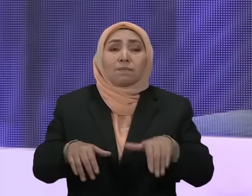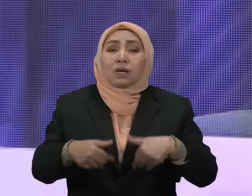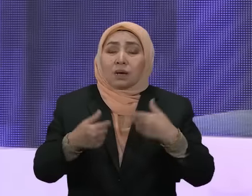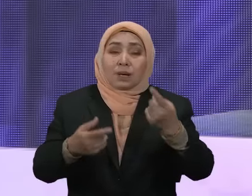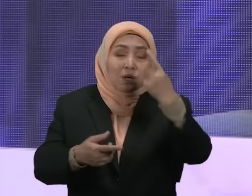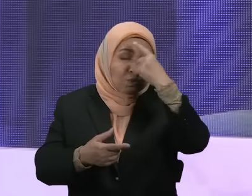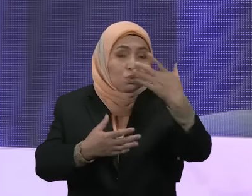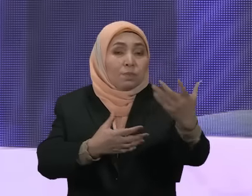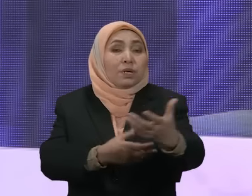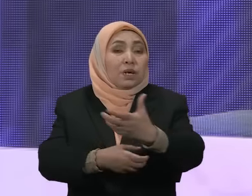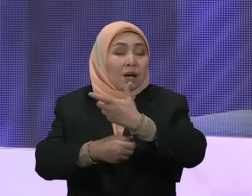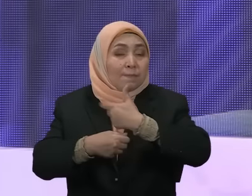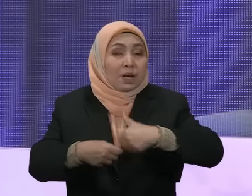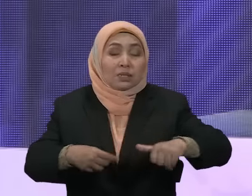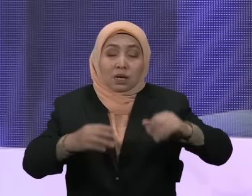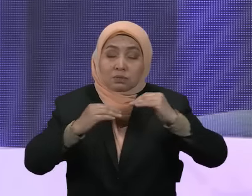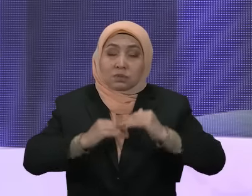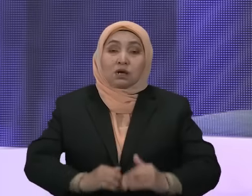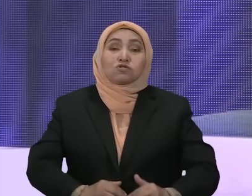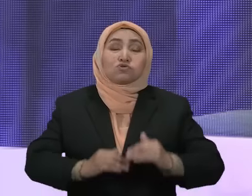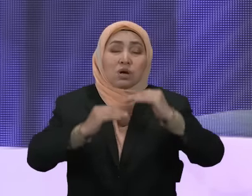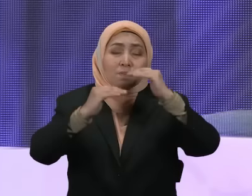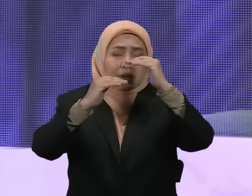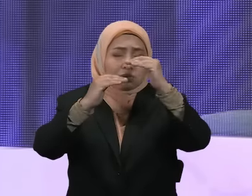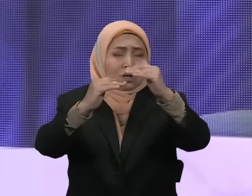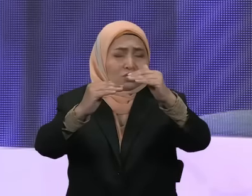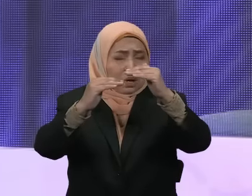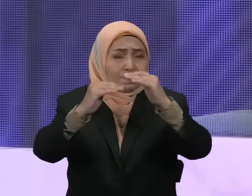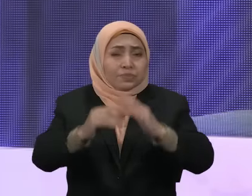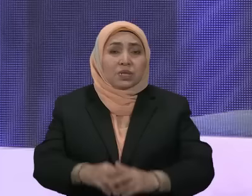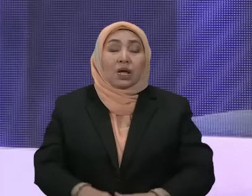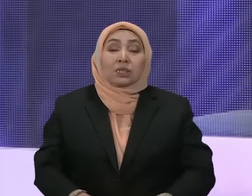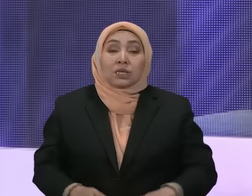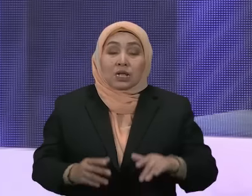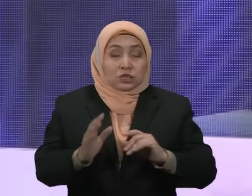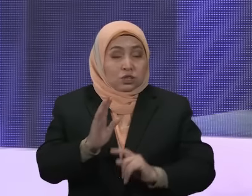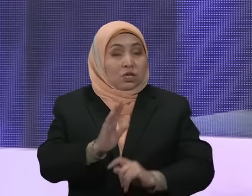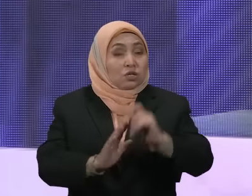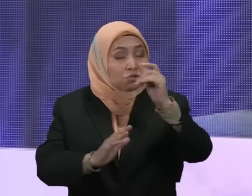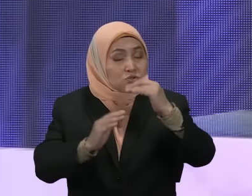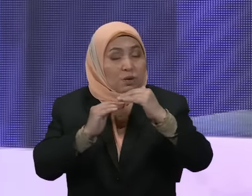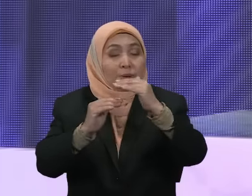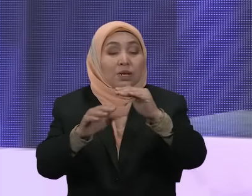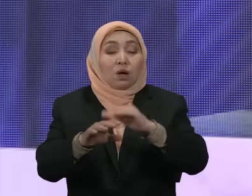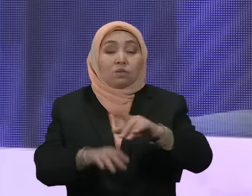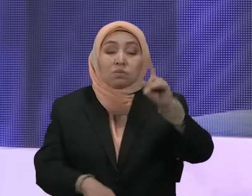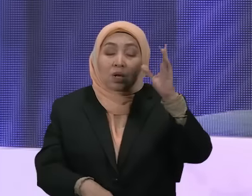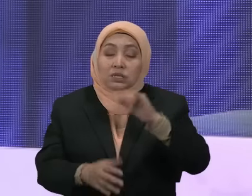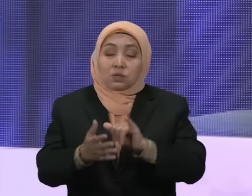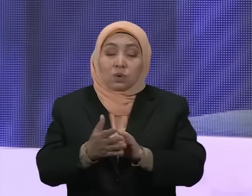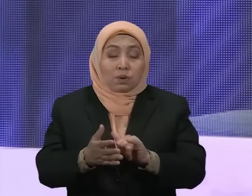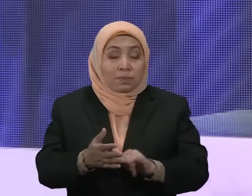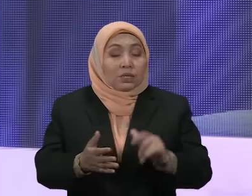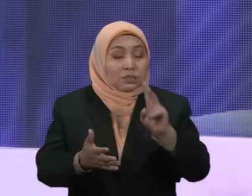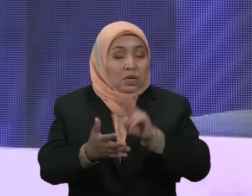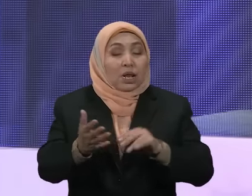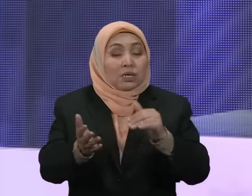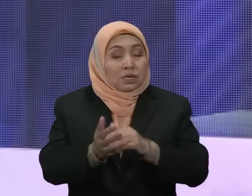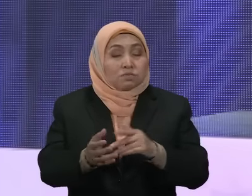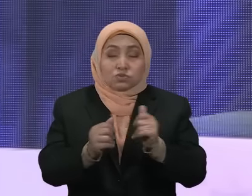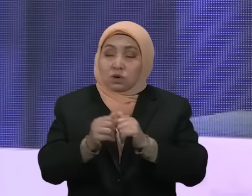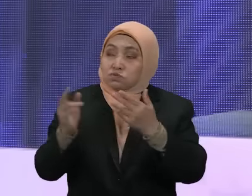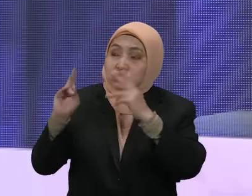untuk mendapatkan darajah, ya, mendapatkan a'zamu darajah, lebih tinggi darjatnya di sisi Allah. Ayat 20 kita baca sekali lagi bersama